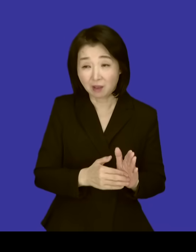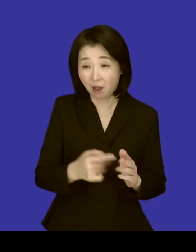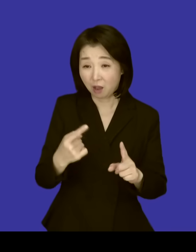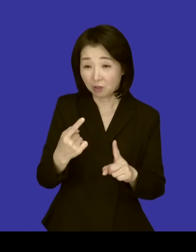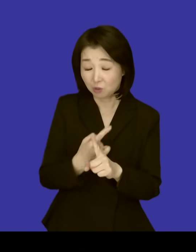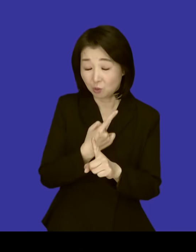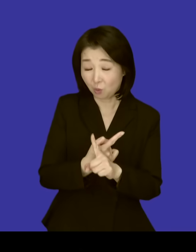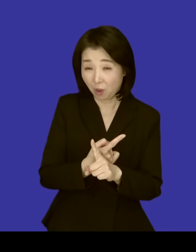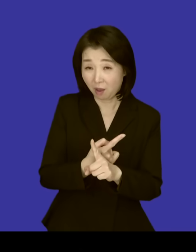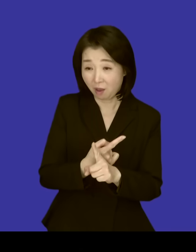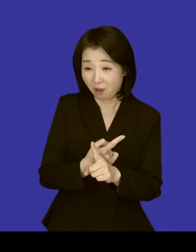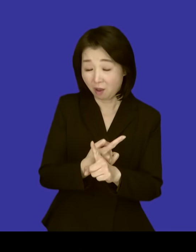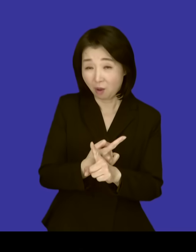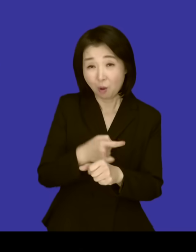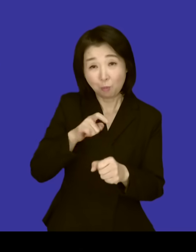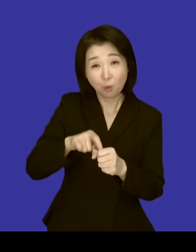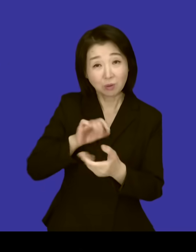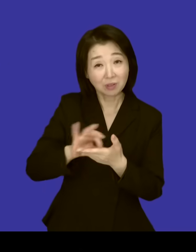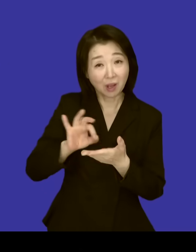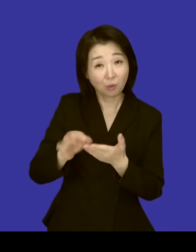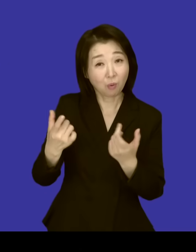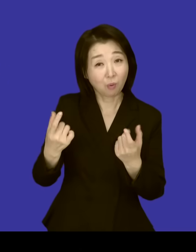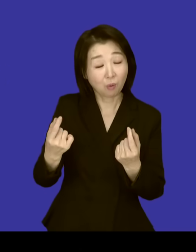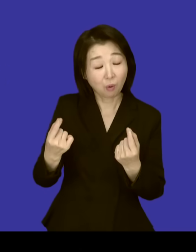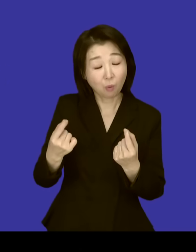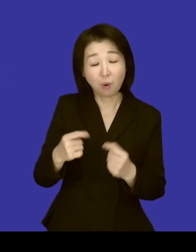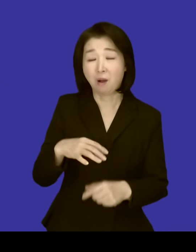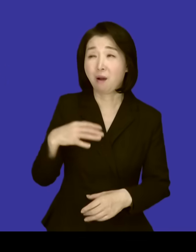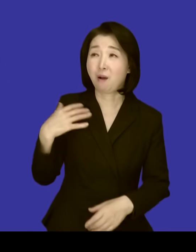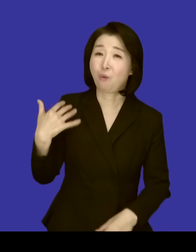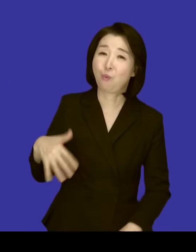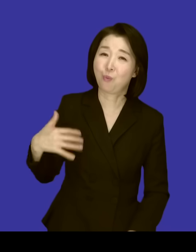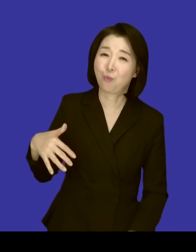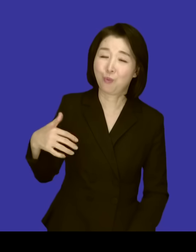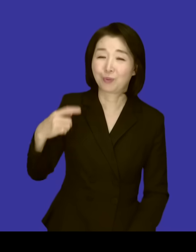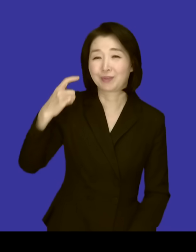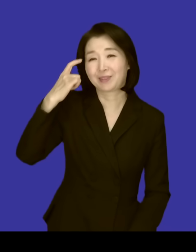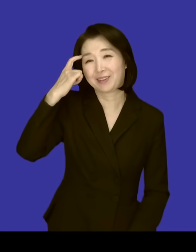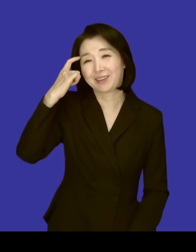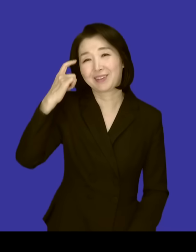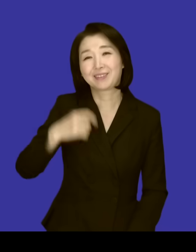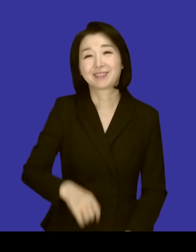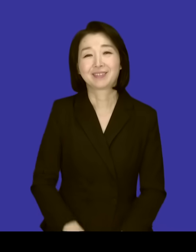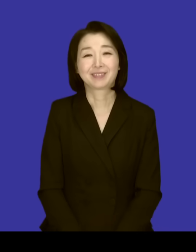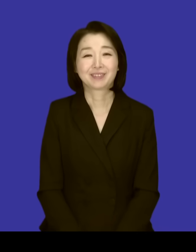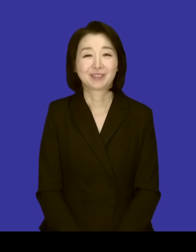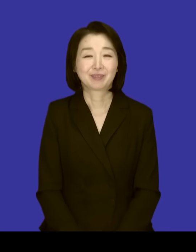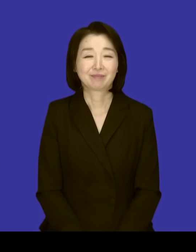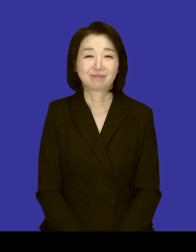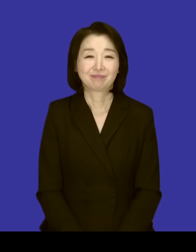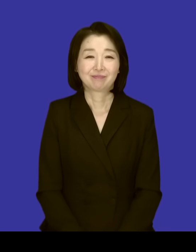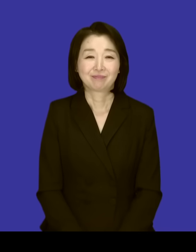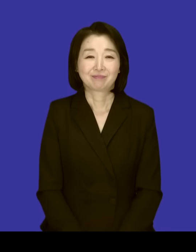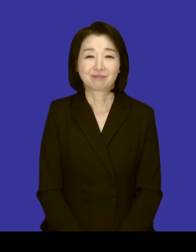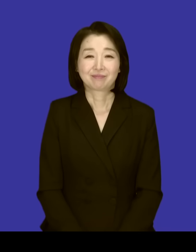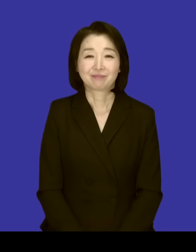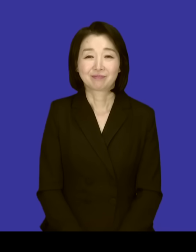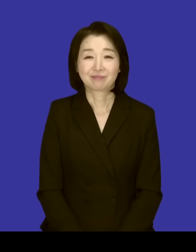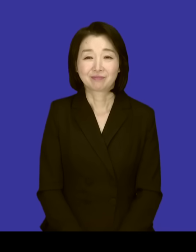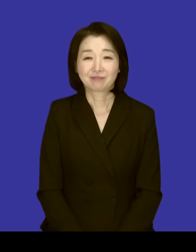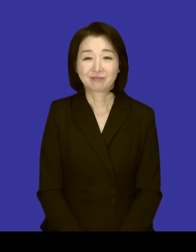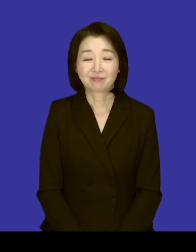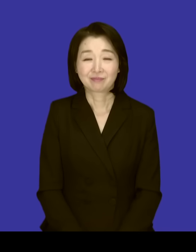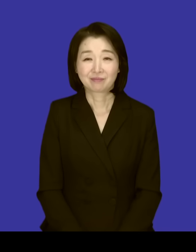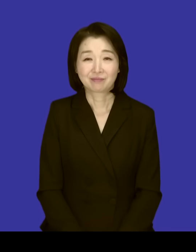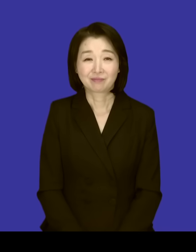치료의 도구로 사용을 하시는구나. 네. 와, 정말 놀랍다. 이런 경험을 많이 했던 것 같습니다. 네. 지금 현재 장기